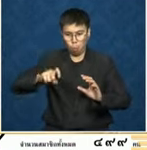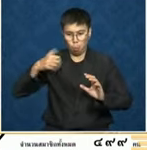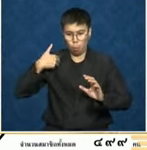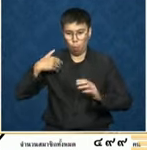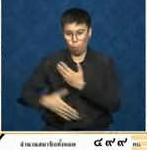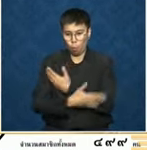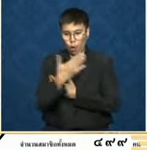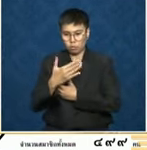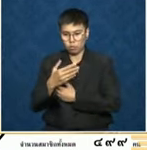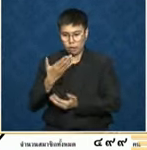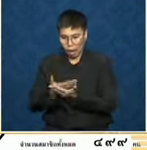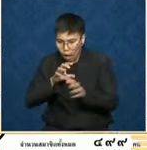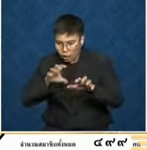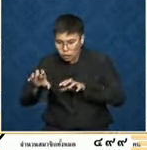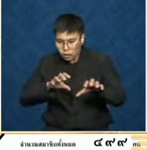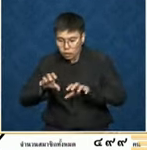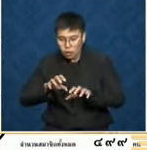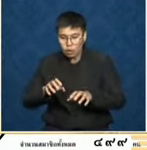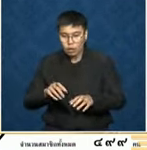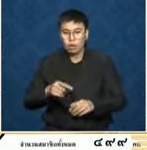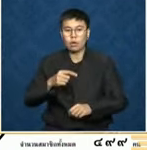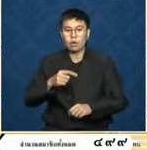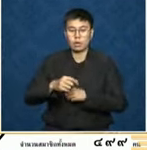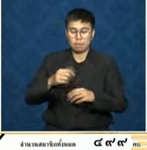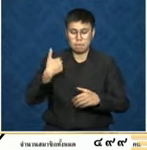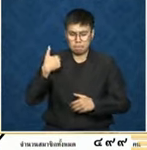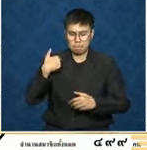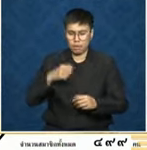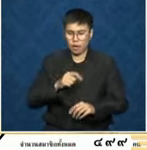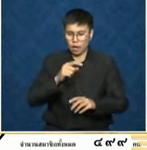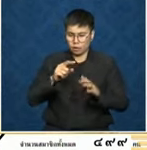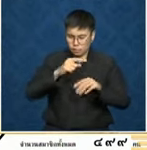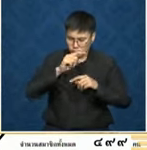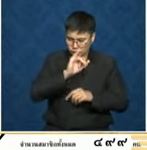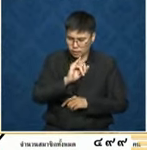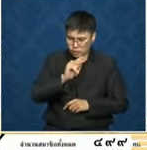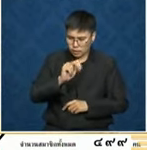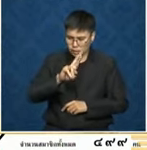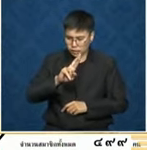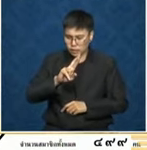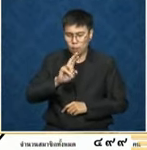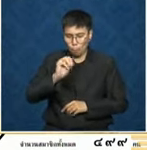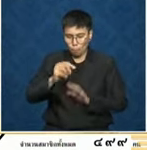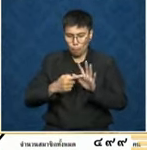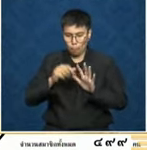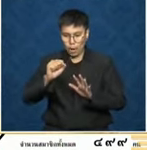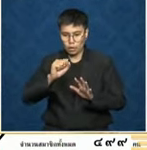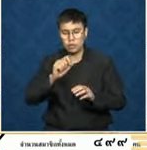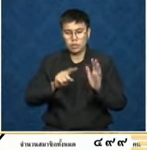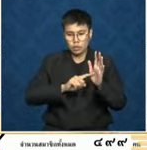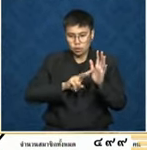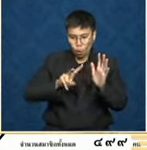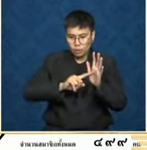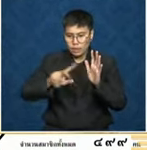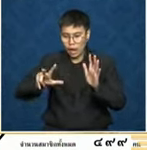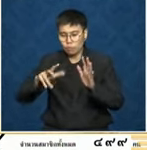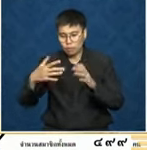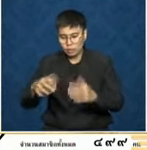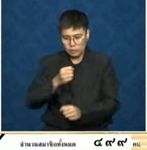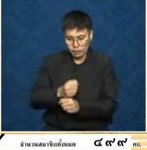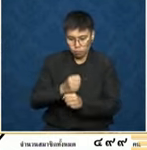าสได้บริหารงบประมาณของเขาไม่ต่ำกว่า 2-3 ไตรมาสนะครับเขาจะได้บริหารได้เต็มที่และบริหารในเดือนที่มันสามารถดำเนินการ